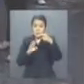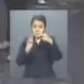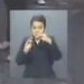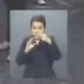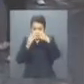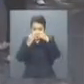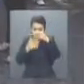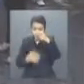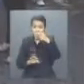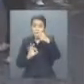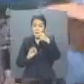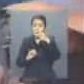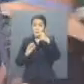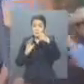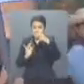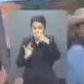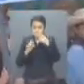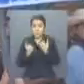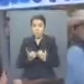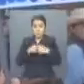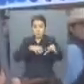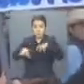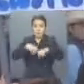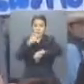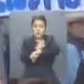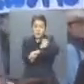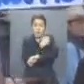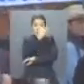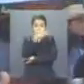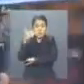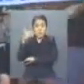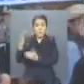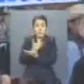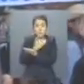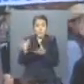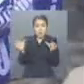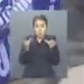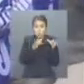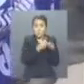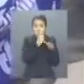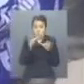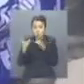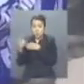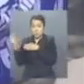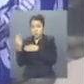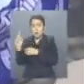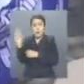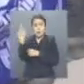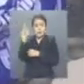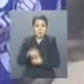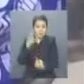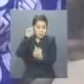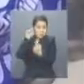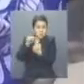การจัดงานแรงงานแห่งชาติปีนี้นะคะแบ่งการจัดงานของกลุ่มผู้ใช้แรงงานออกเป็น2กลุ่มด้วยกันค่ะโดยข้อเรียกร้องของผู้ใช้แรง